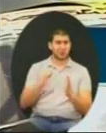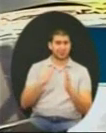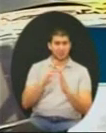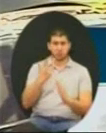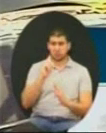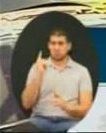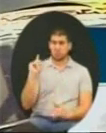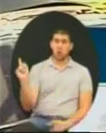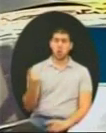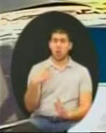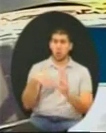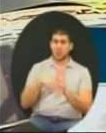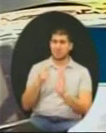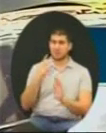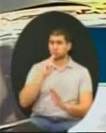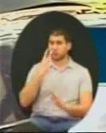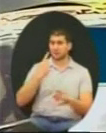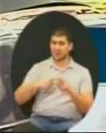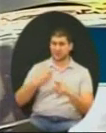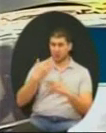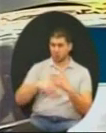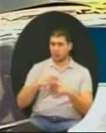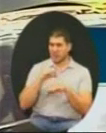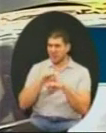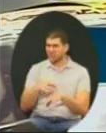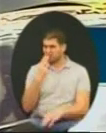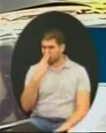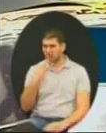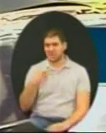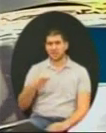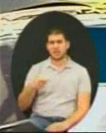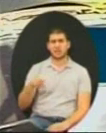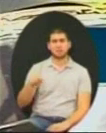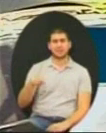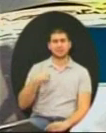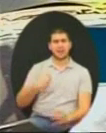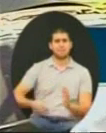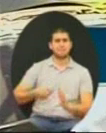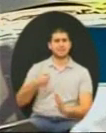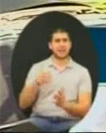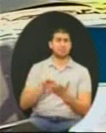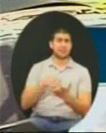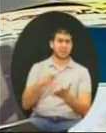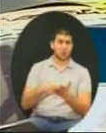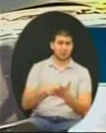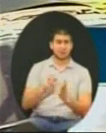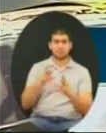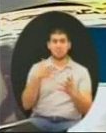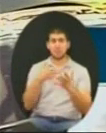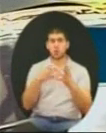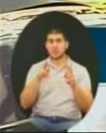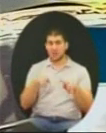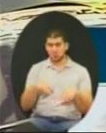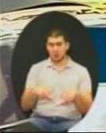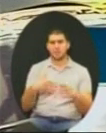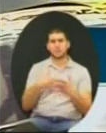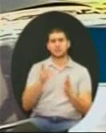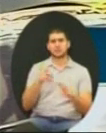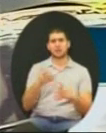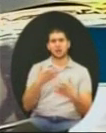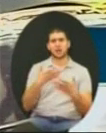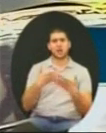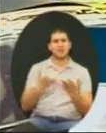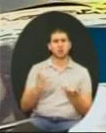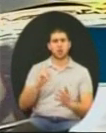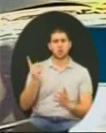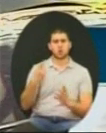חוק בשנתיים וחצי האחרונות שיצא לי ללוות ולראות בכנסת כמנכ״ל משרד האוצר. אז כנראה אם יש ביקורת כזאת, הביקורת הזאת צריכה לפתוח את כל הליך